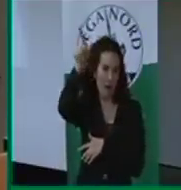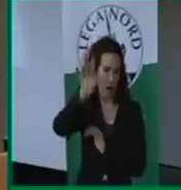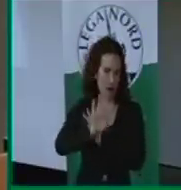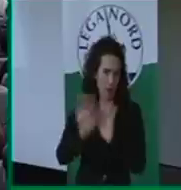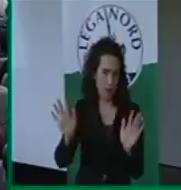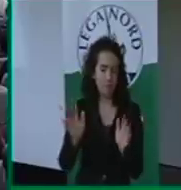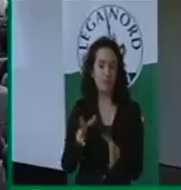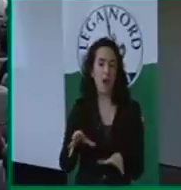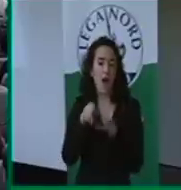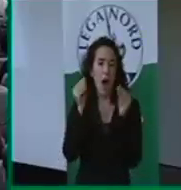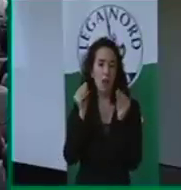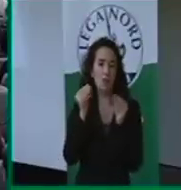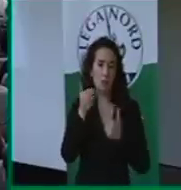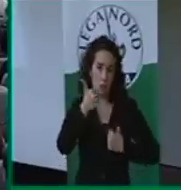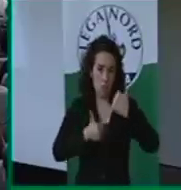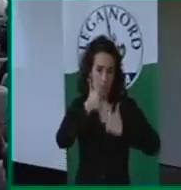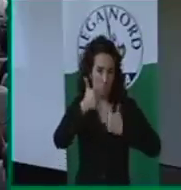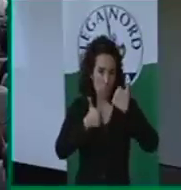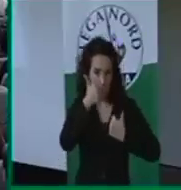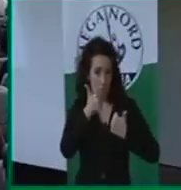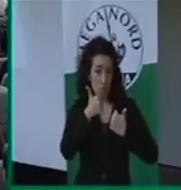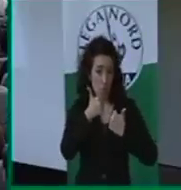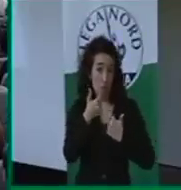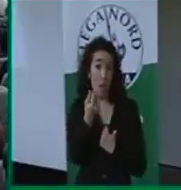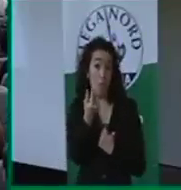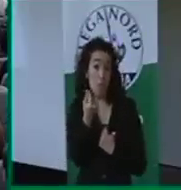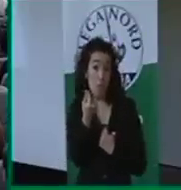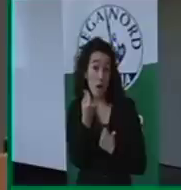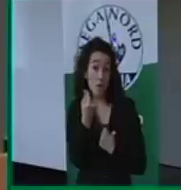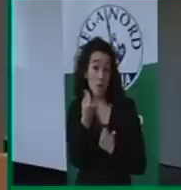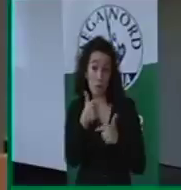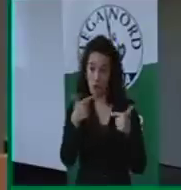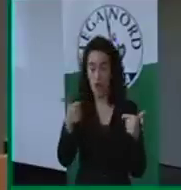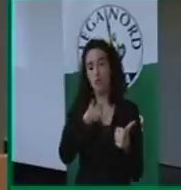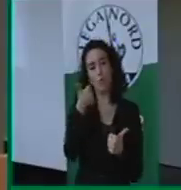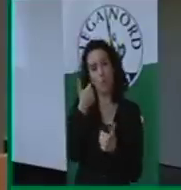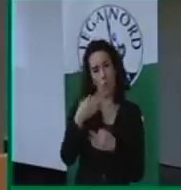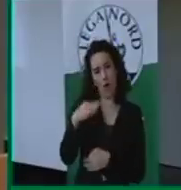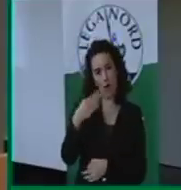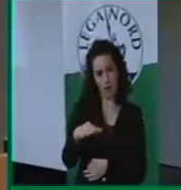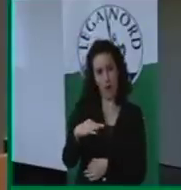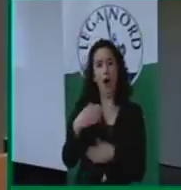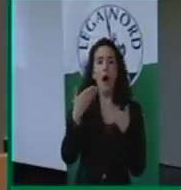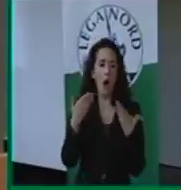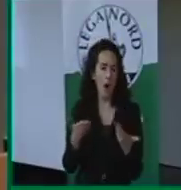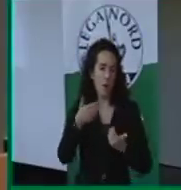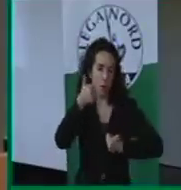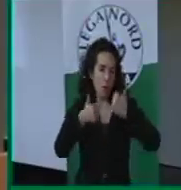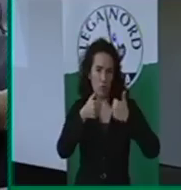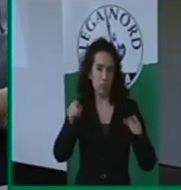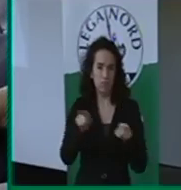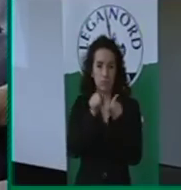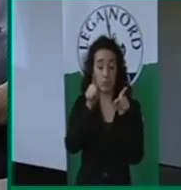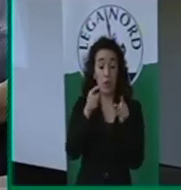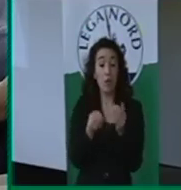per cui non avevamo una concorrenza eh di prezzo ma si parlava di qualità e e e tutt'ora ci basiamo facendo la qualità come